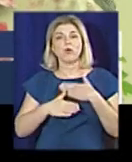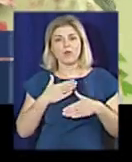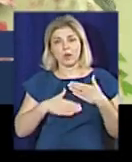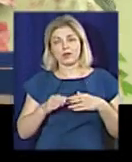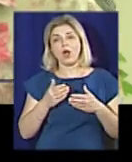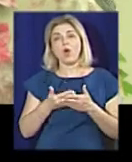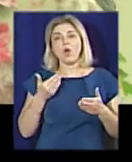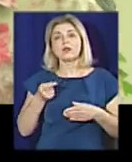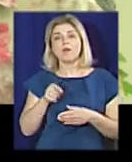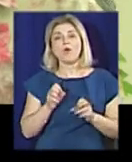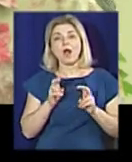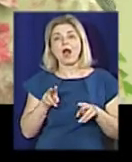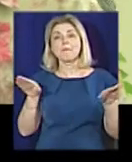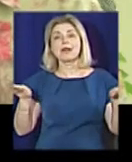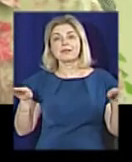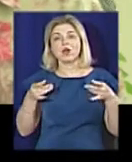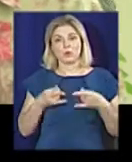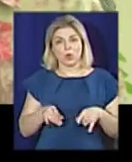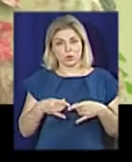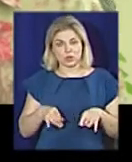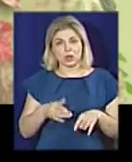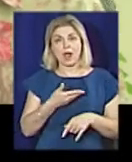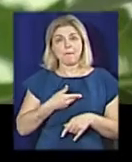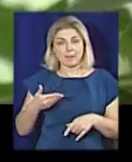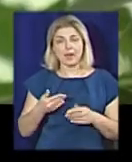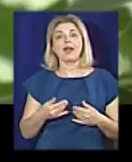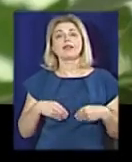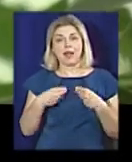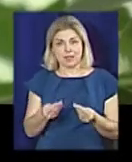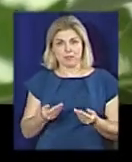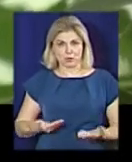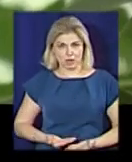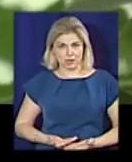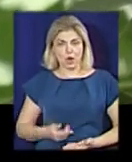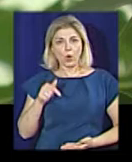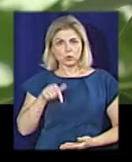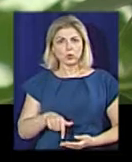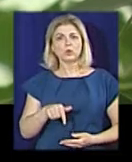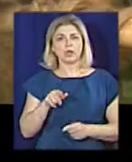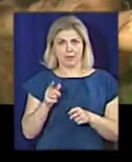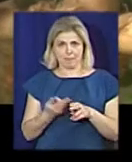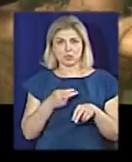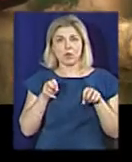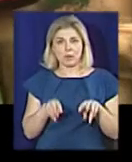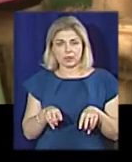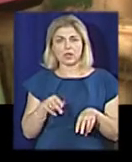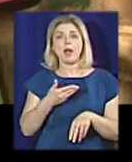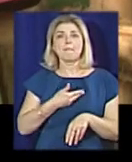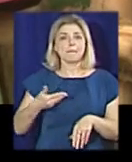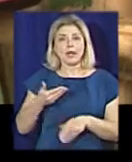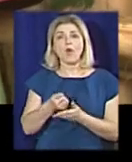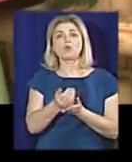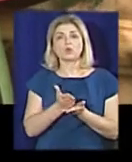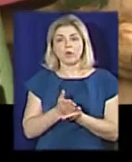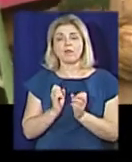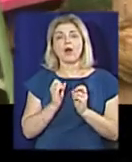як вони народжуються. Ми їм даємо життя. І вони тут в безпеці, ми їх обслуговуємо як